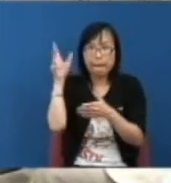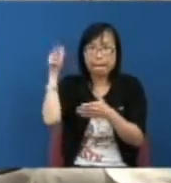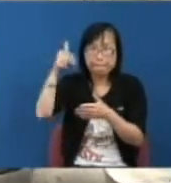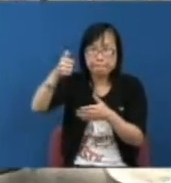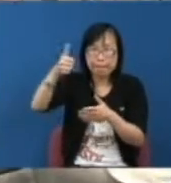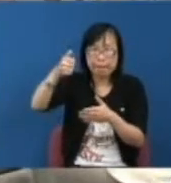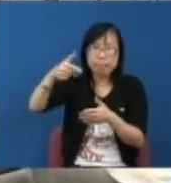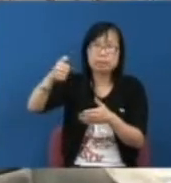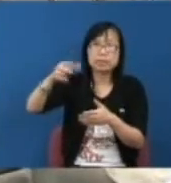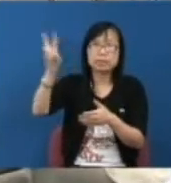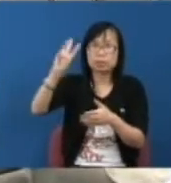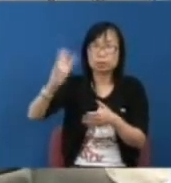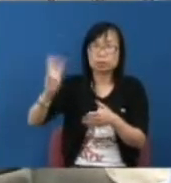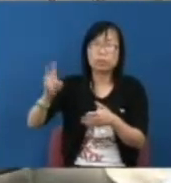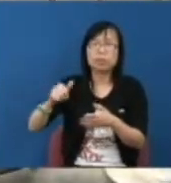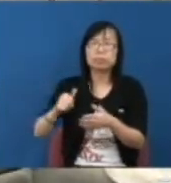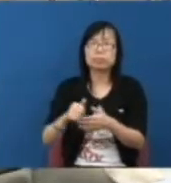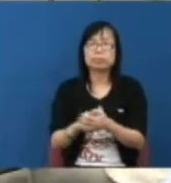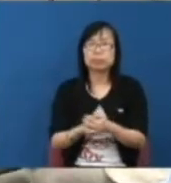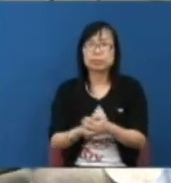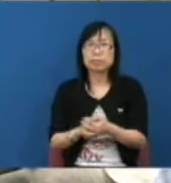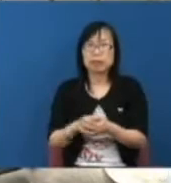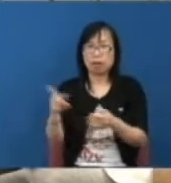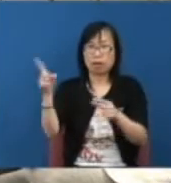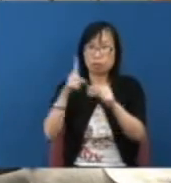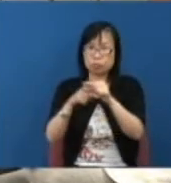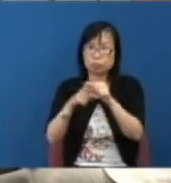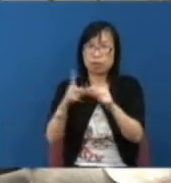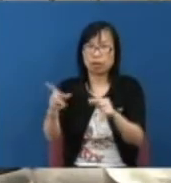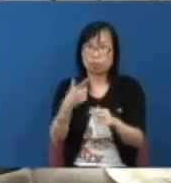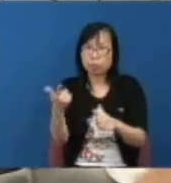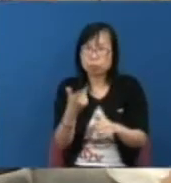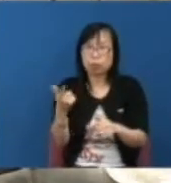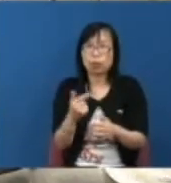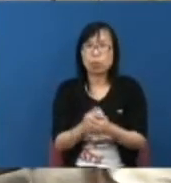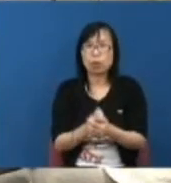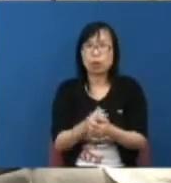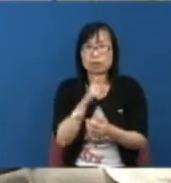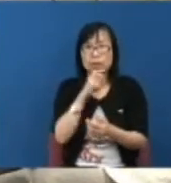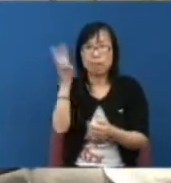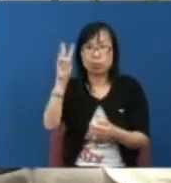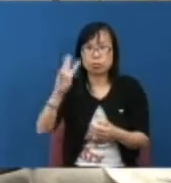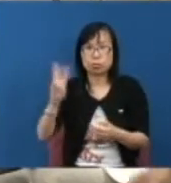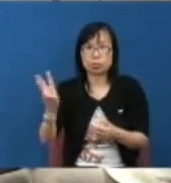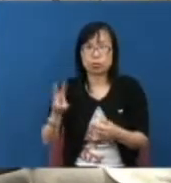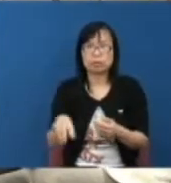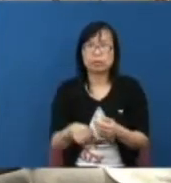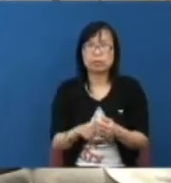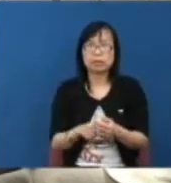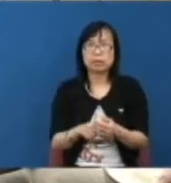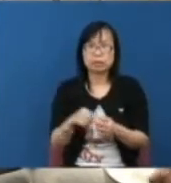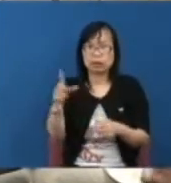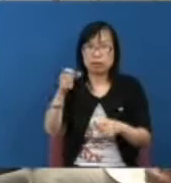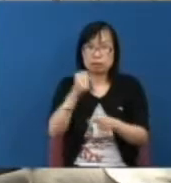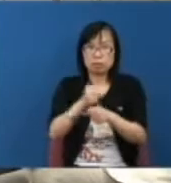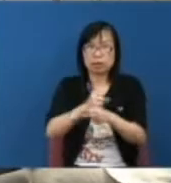即係你睇下你個 spec 係點咯，即係有時可能中間有更加多嘢，有啲咧直頭會有埋水嘅系統喺中間，即係不過嗰啲個造價